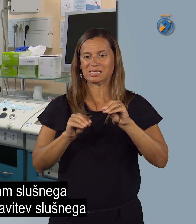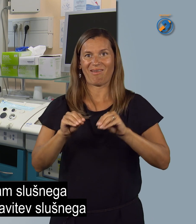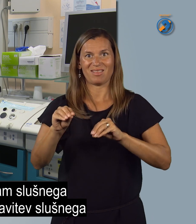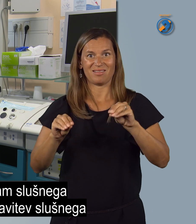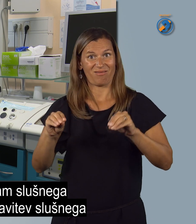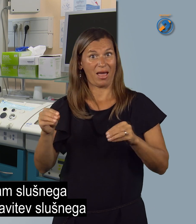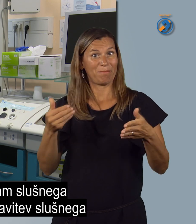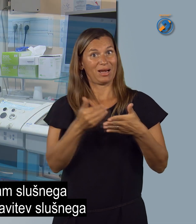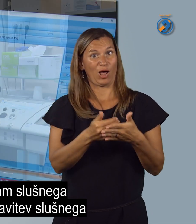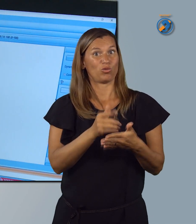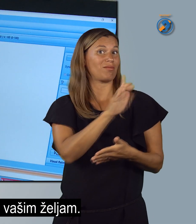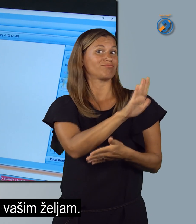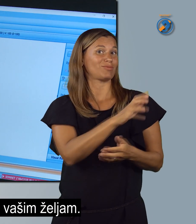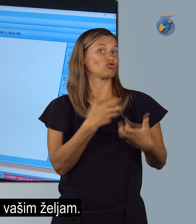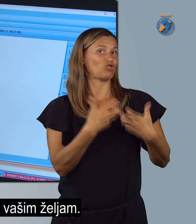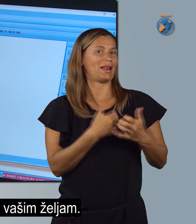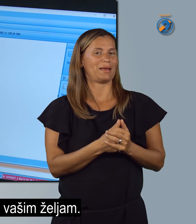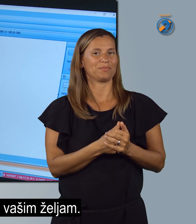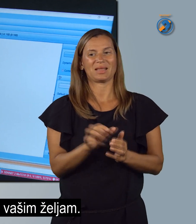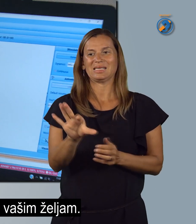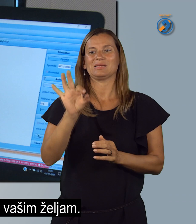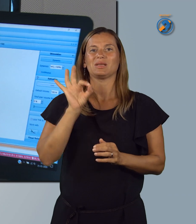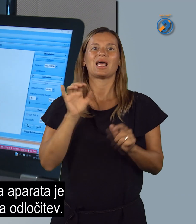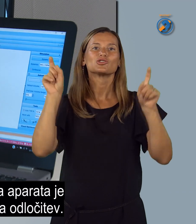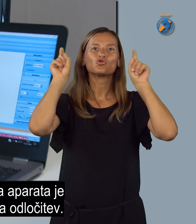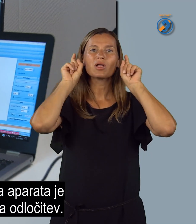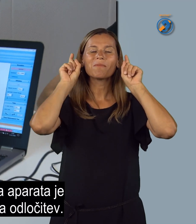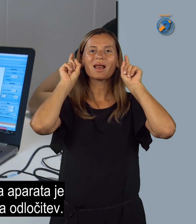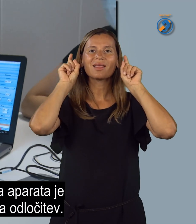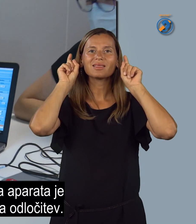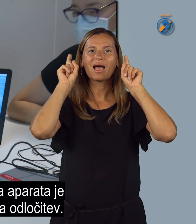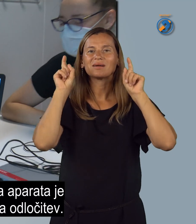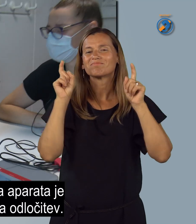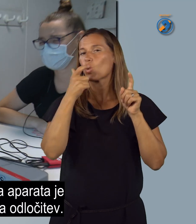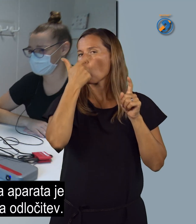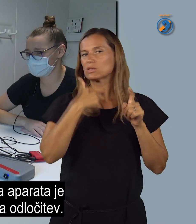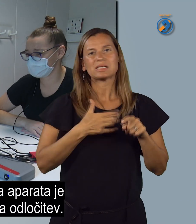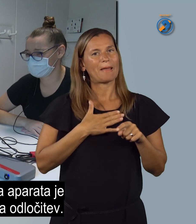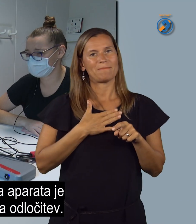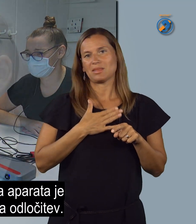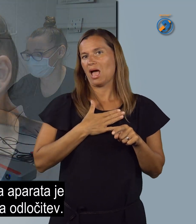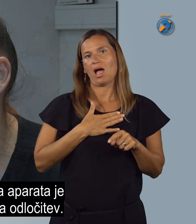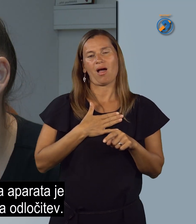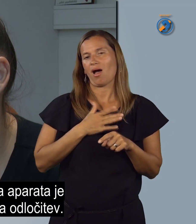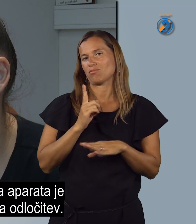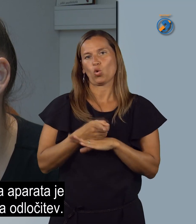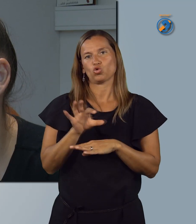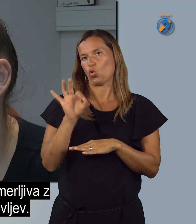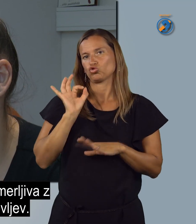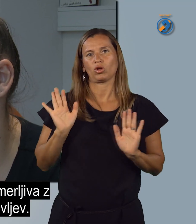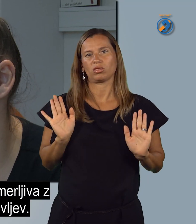to nastavitve prilagodil vašim željam. Izbira slušnega aparata je zelo osebna